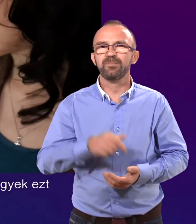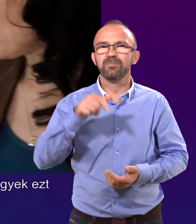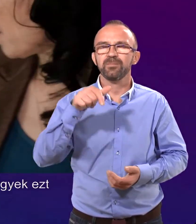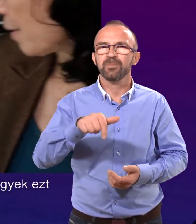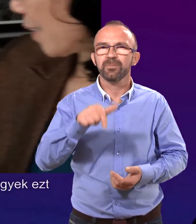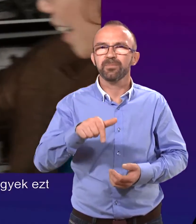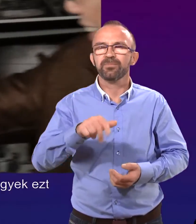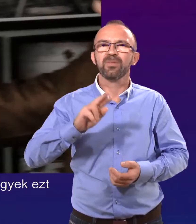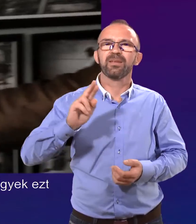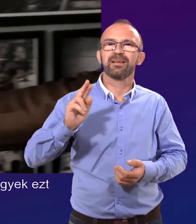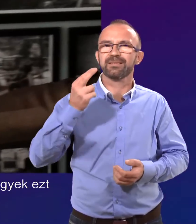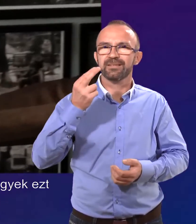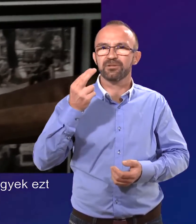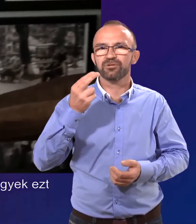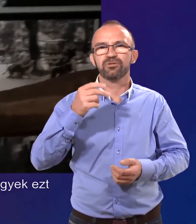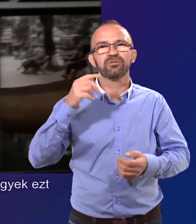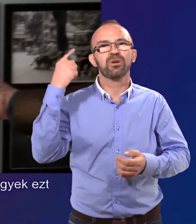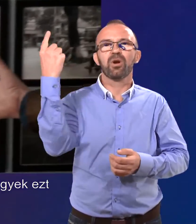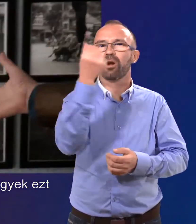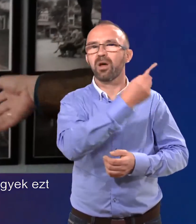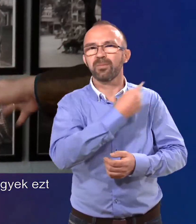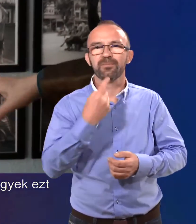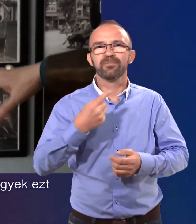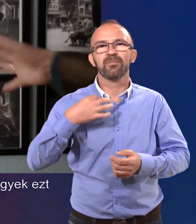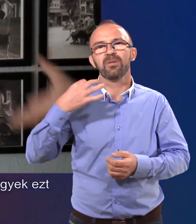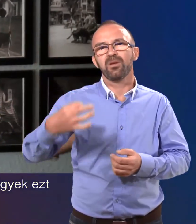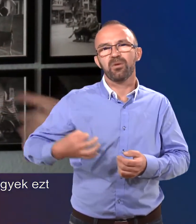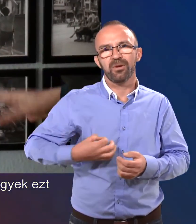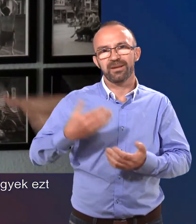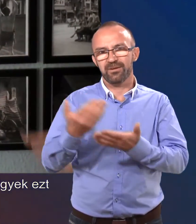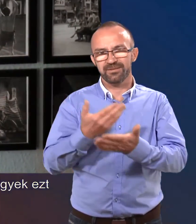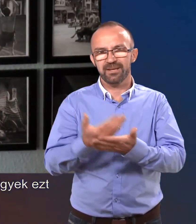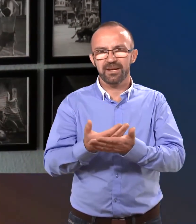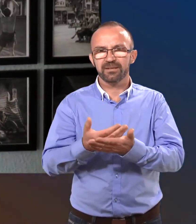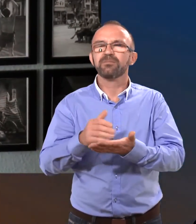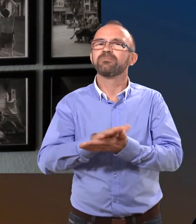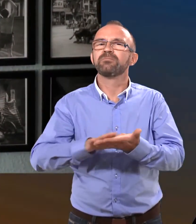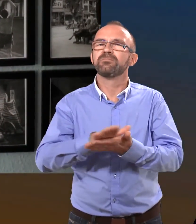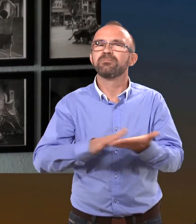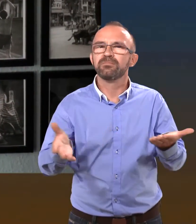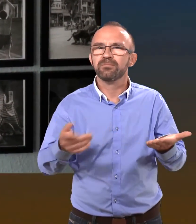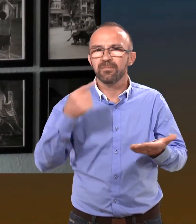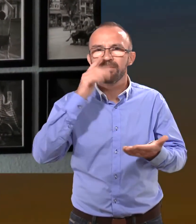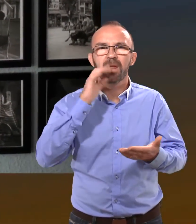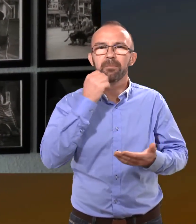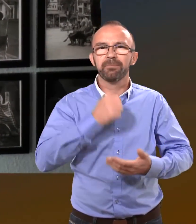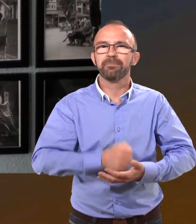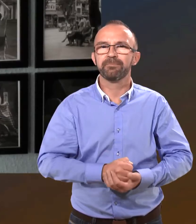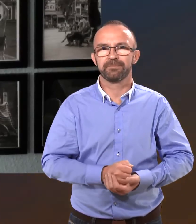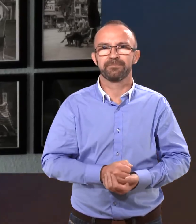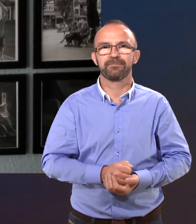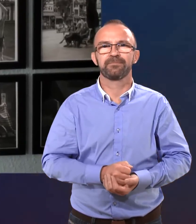Ez egy gyerekzetes az kalap nálunk, a hölgyek, a szolgyák. Mi a neve? Nan.